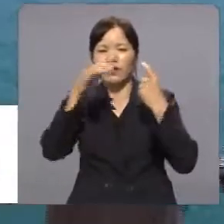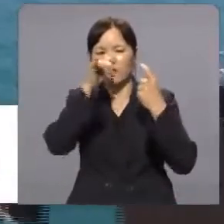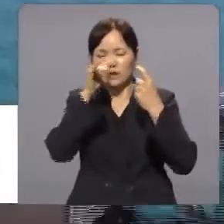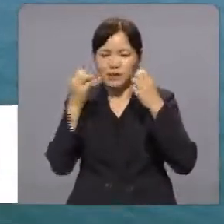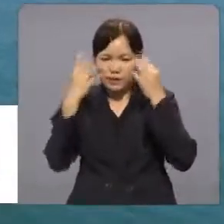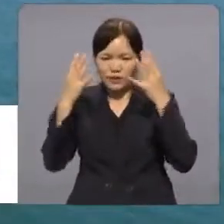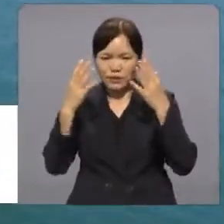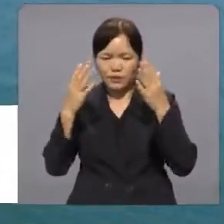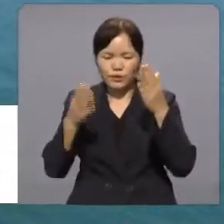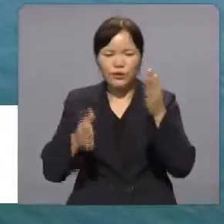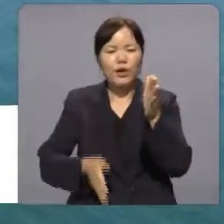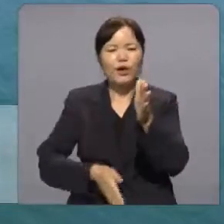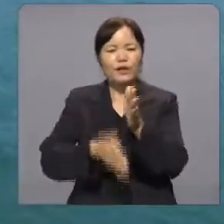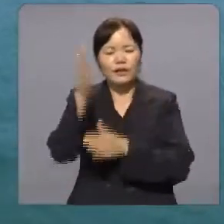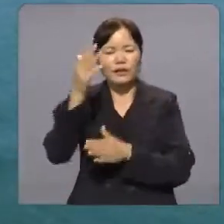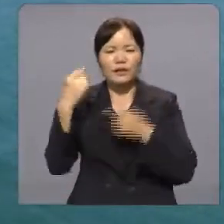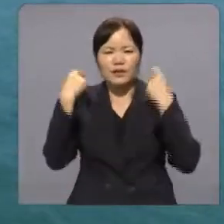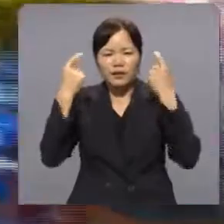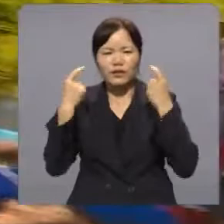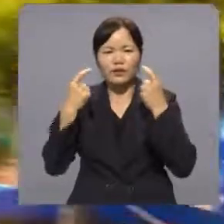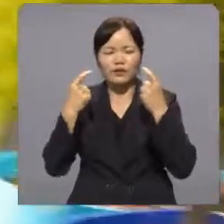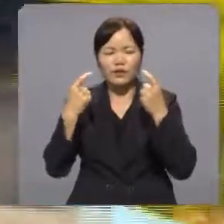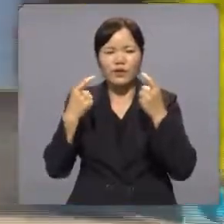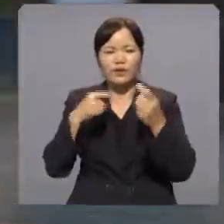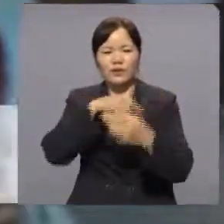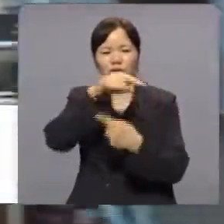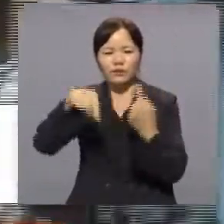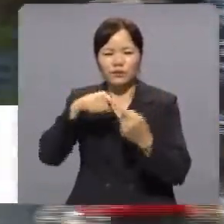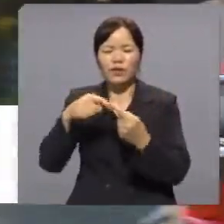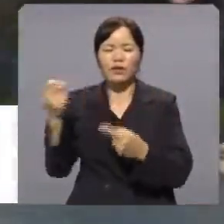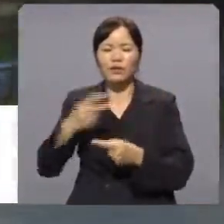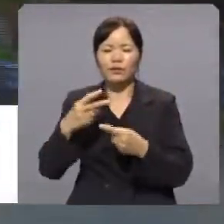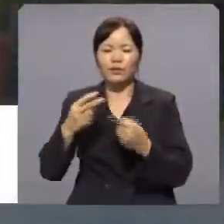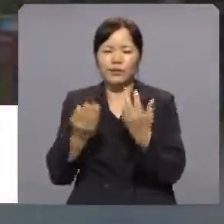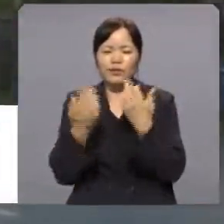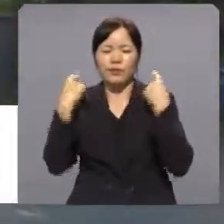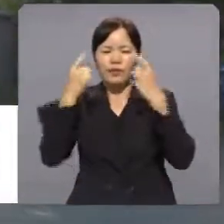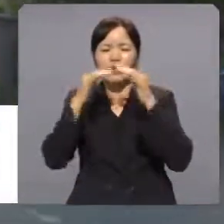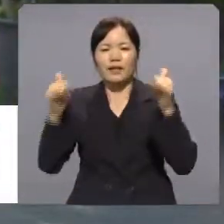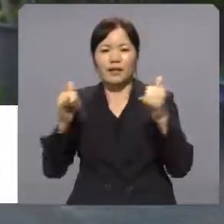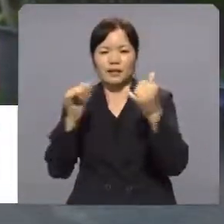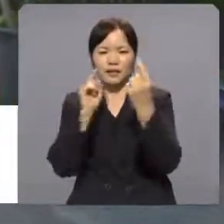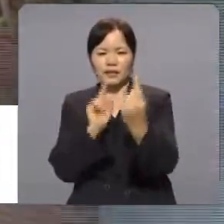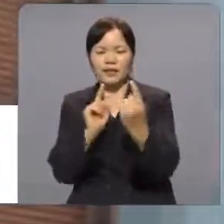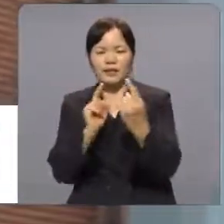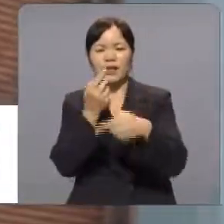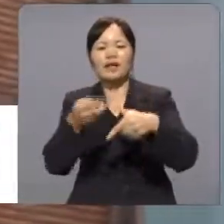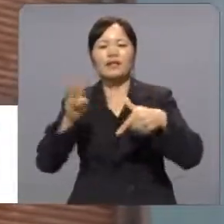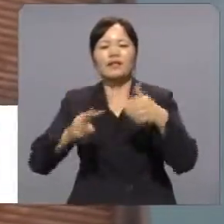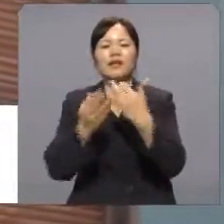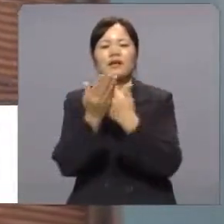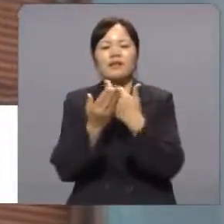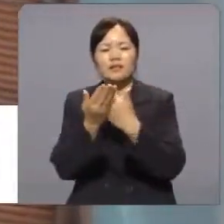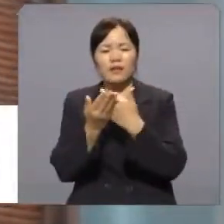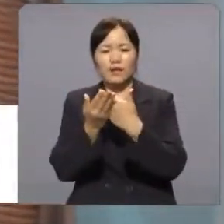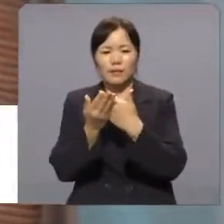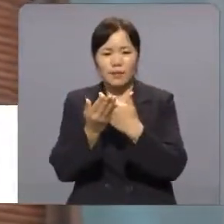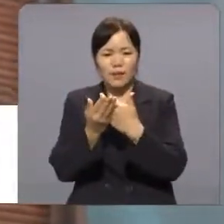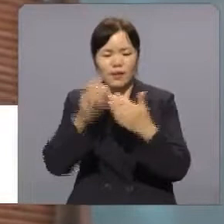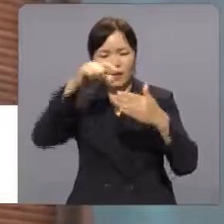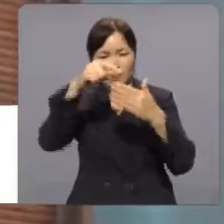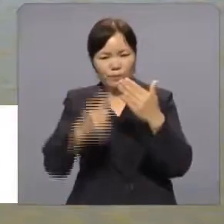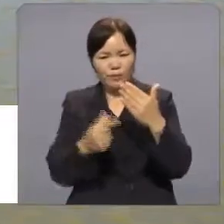신규 시티투어 노선을 운영합니다. 또 여름휴가철 여행객들을 겨냥해 인천 섬만의 차별화된